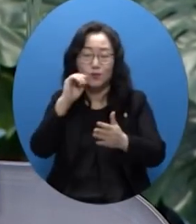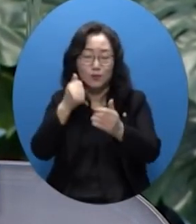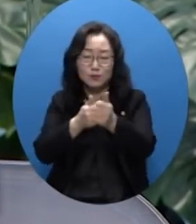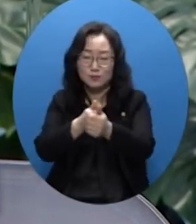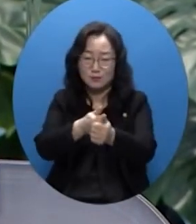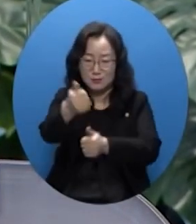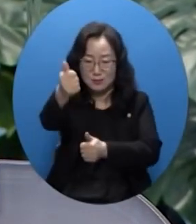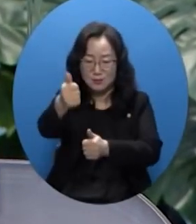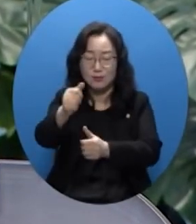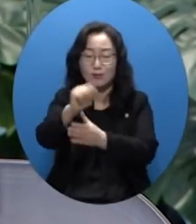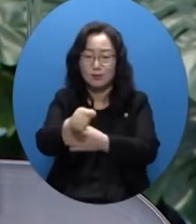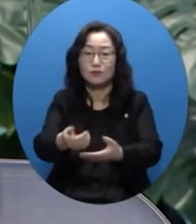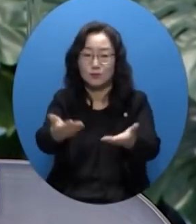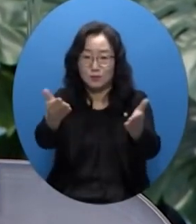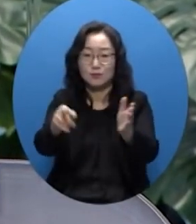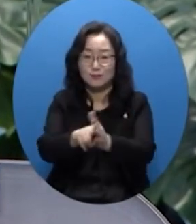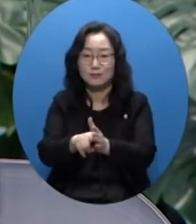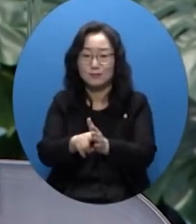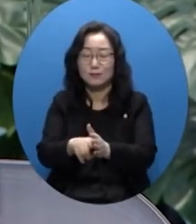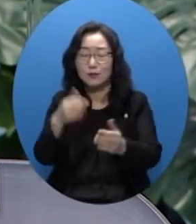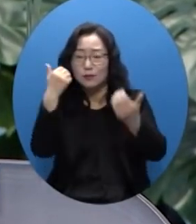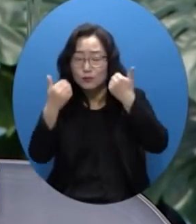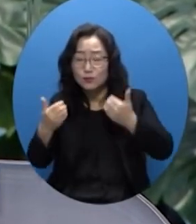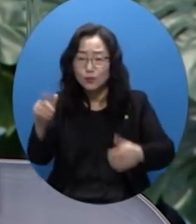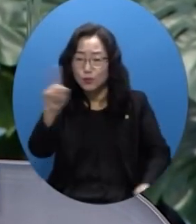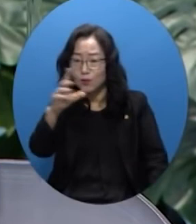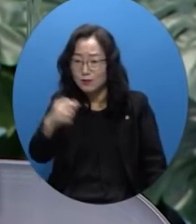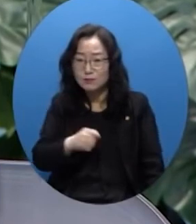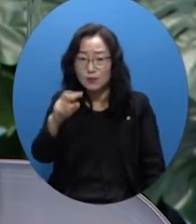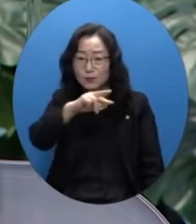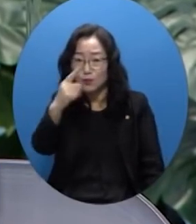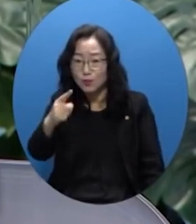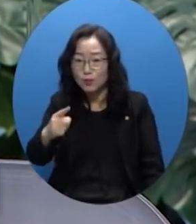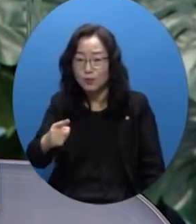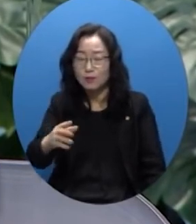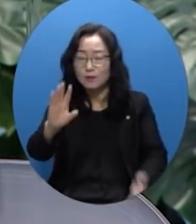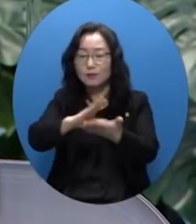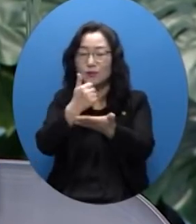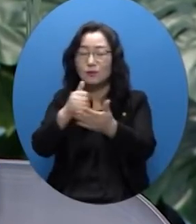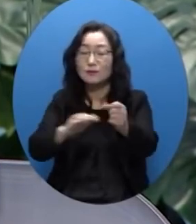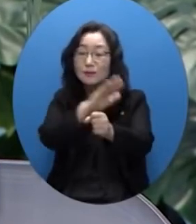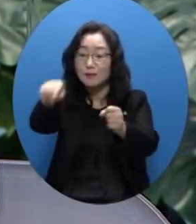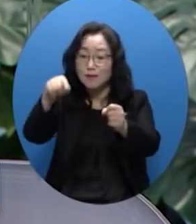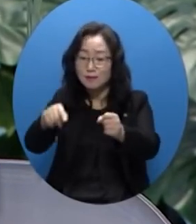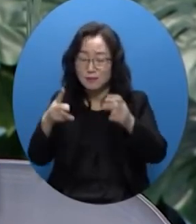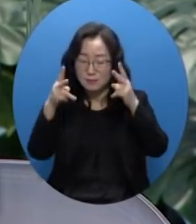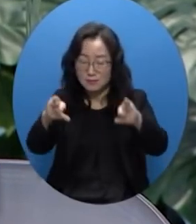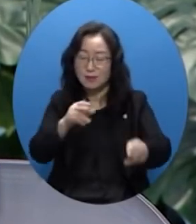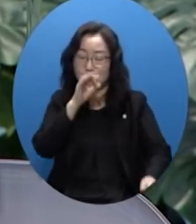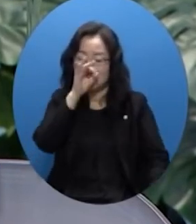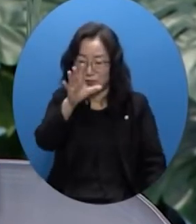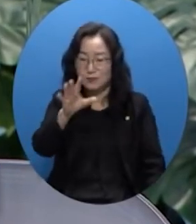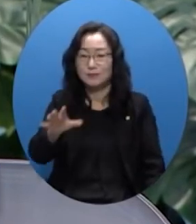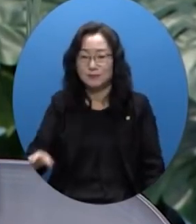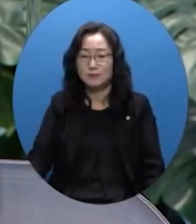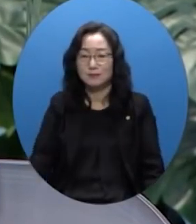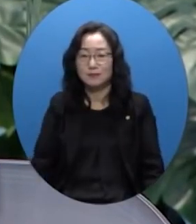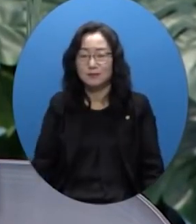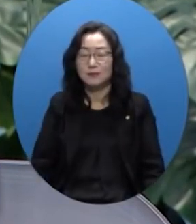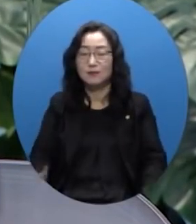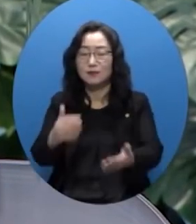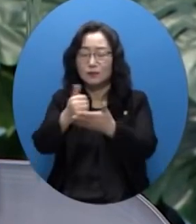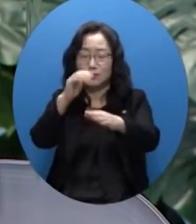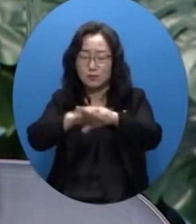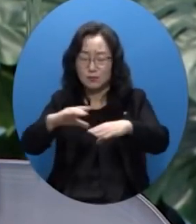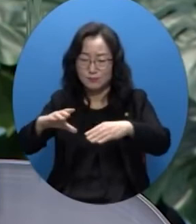만들어 주십니다 그 두고도 그 무엇으로도 우리를 그리스도의 사라가 그럴 수 없을 것입니다 집에서